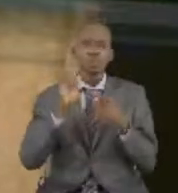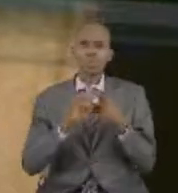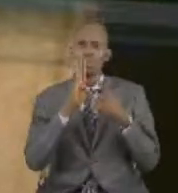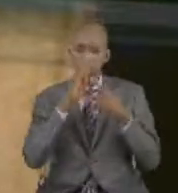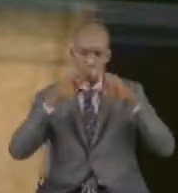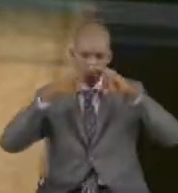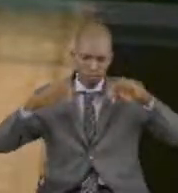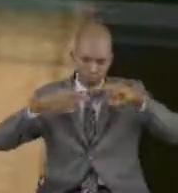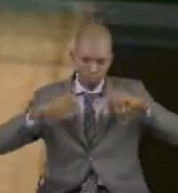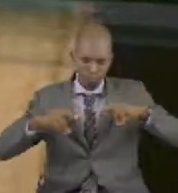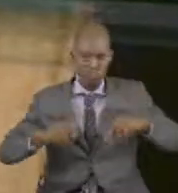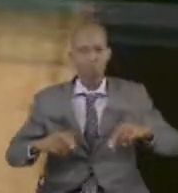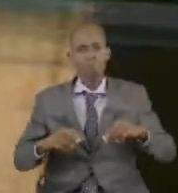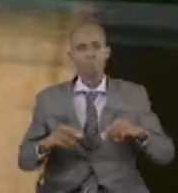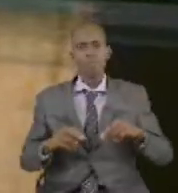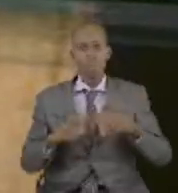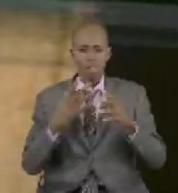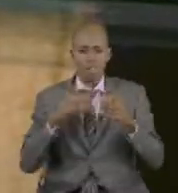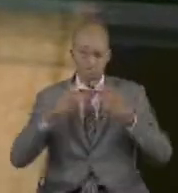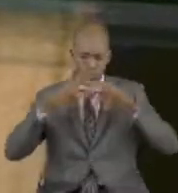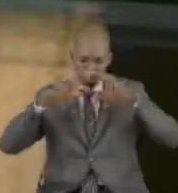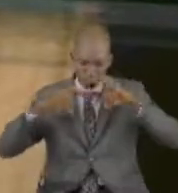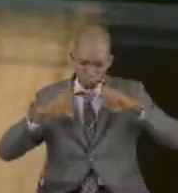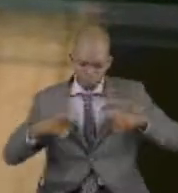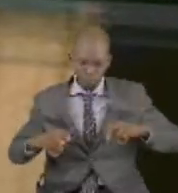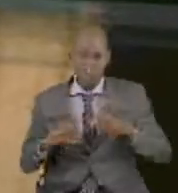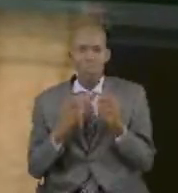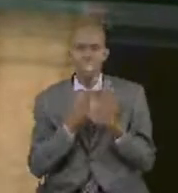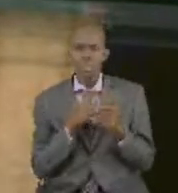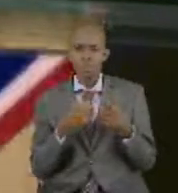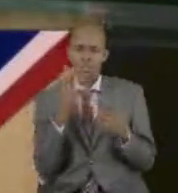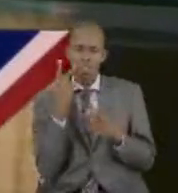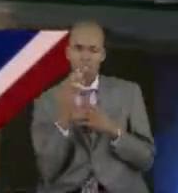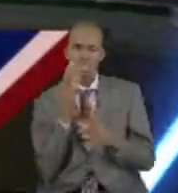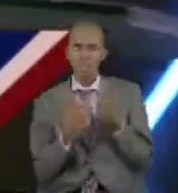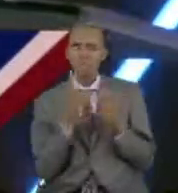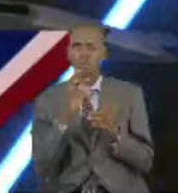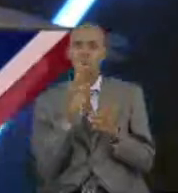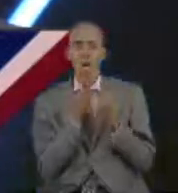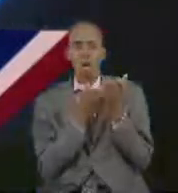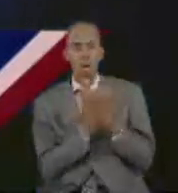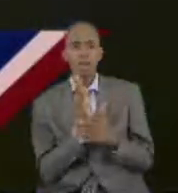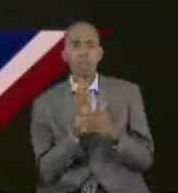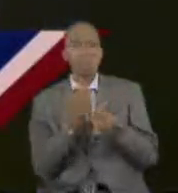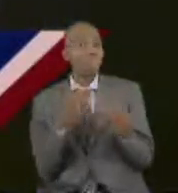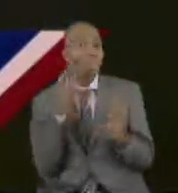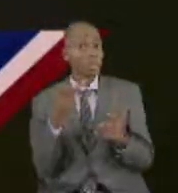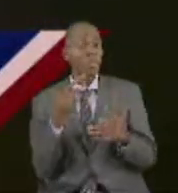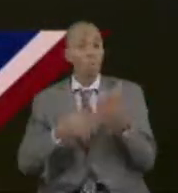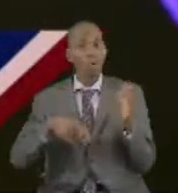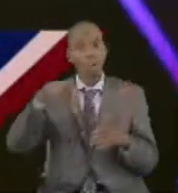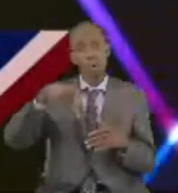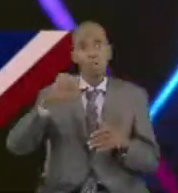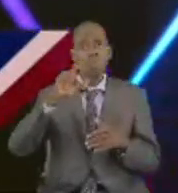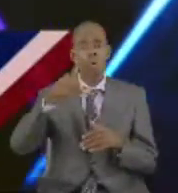puisse considérer, pour analyser, pour évaluer, pour voir si tu es vraiment dans la droite voie.